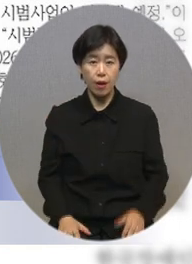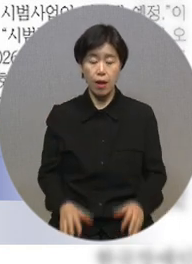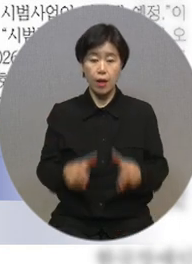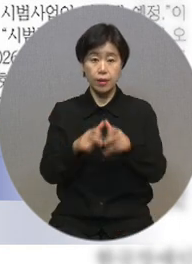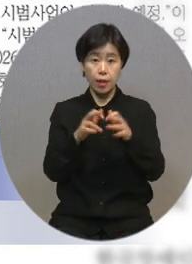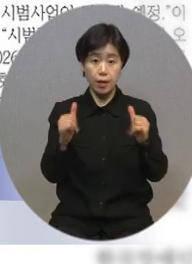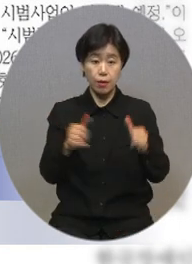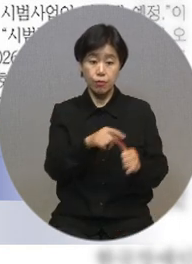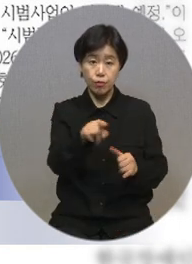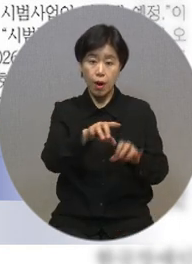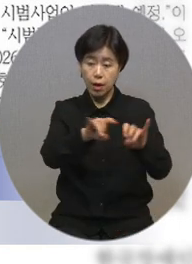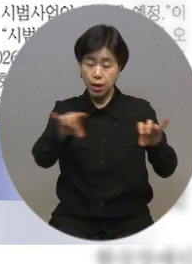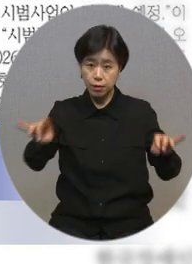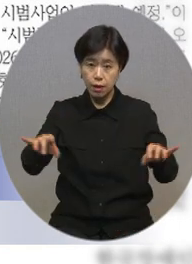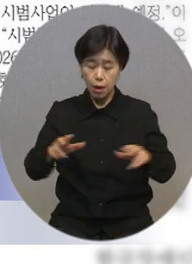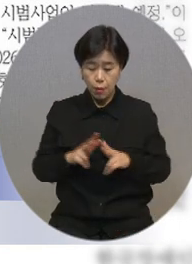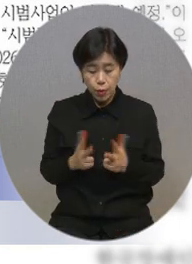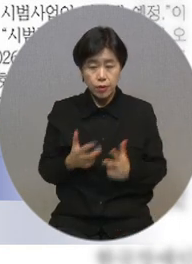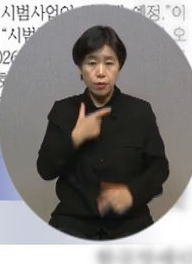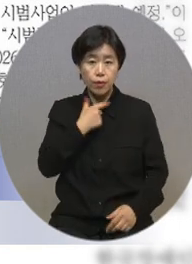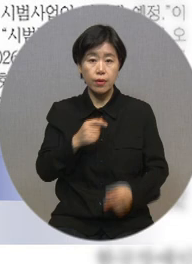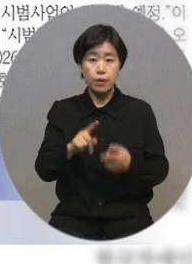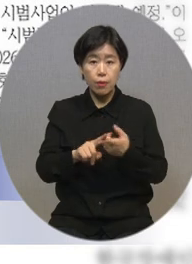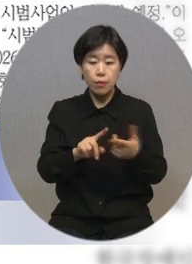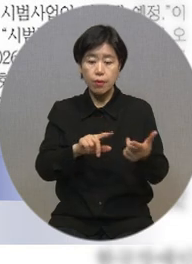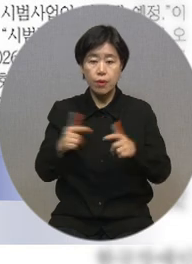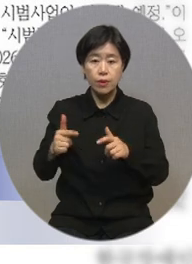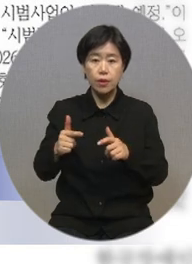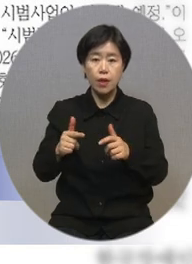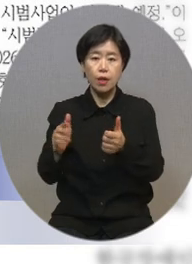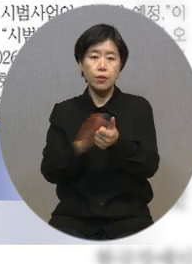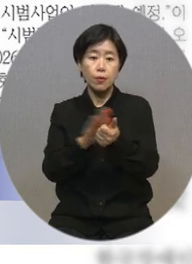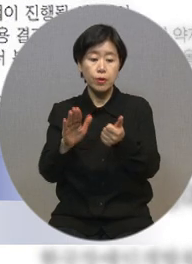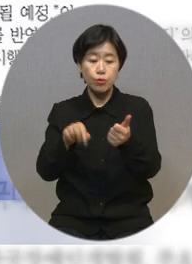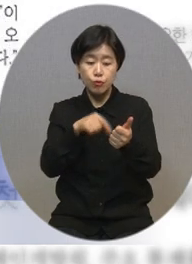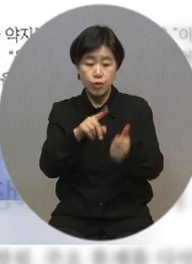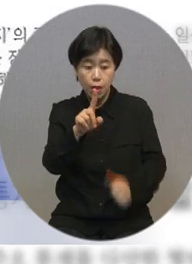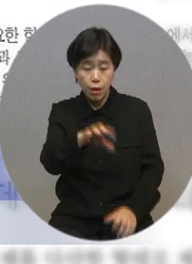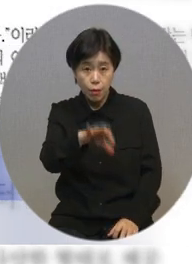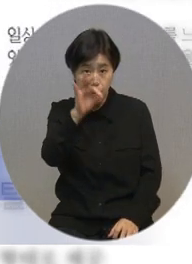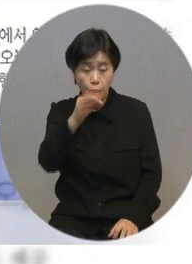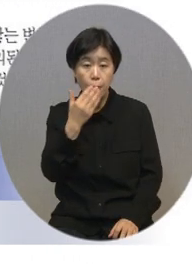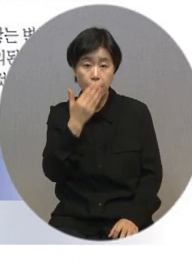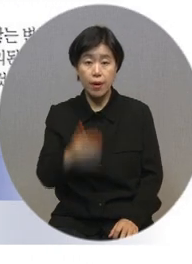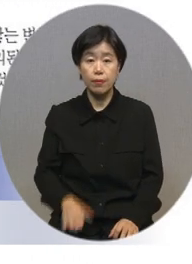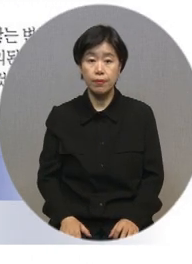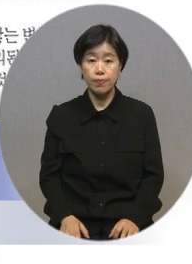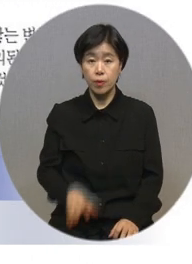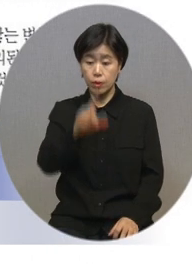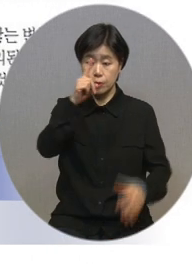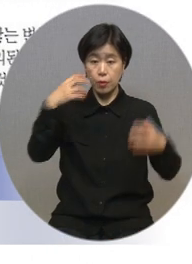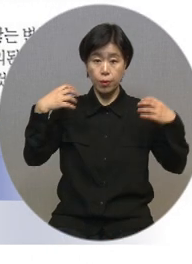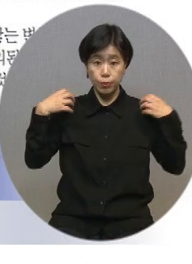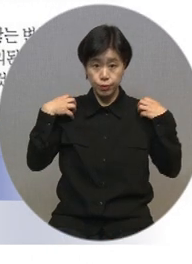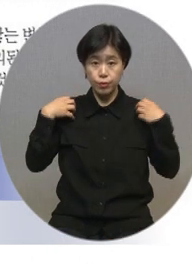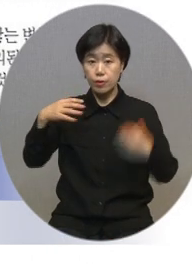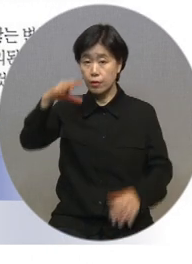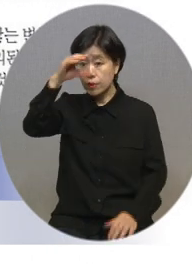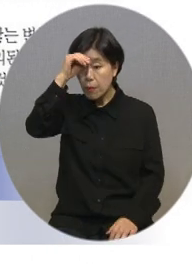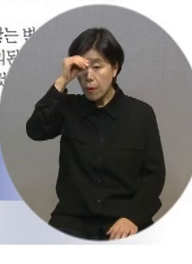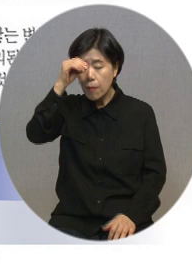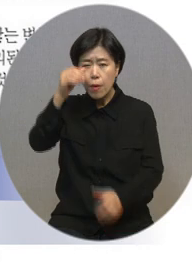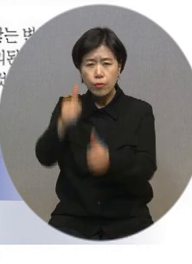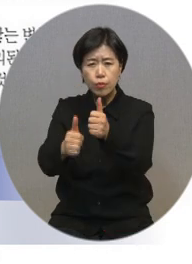자신의 욕구에 따라 유연하게 서비스를 선택할 수 있는 제도인데요 정부는 시범 적용 결과를